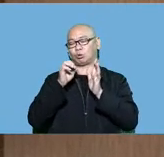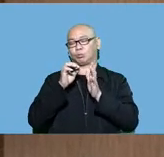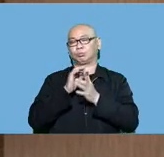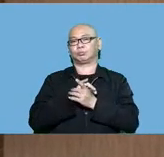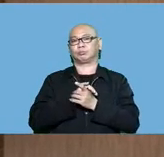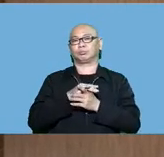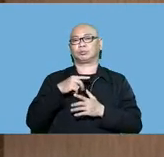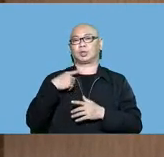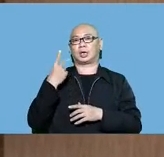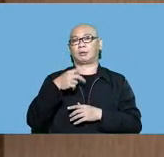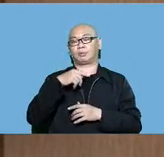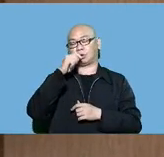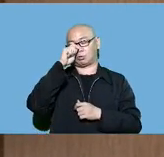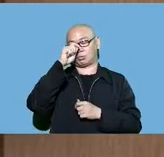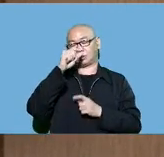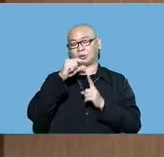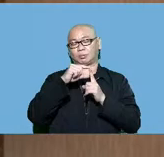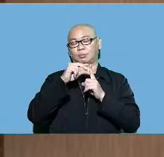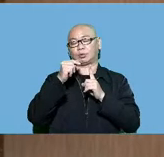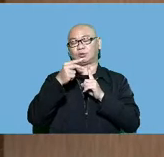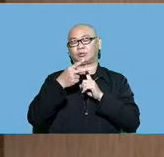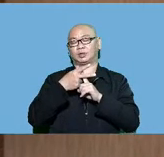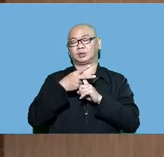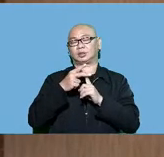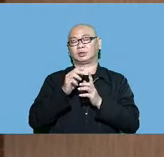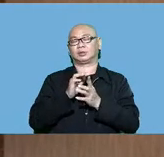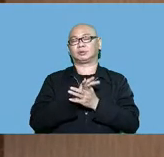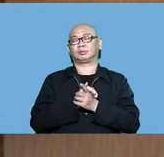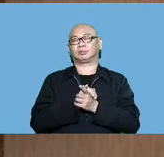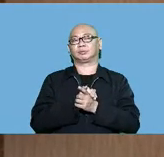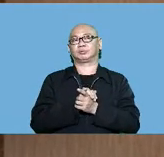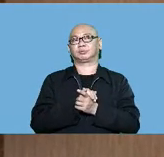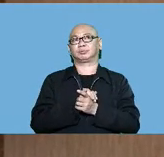Yang kami hormati Profesor Daniel D. Kamio, PhD.